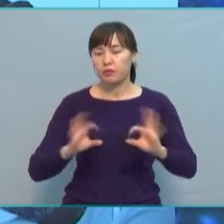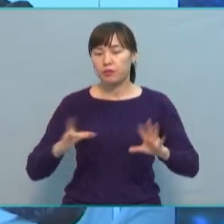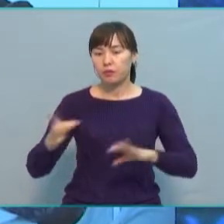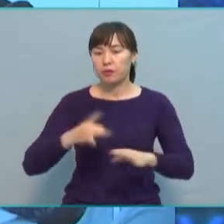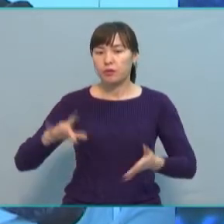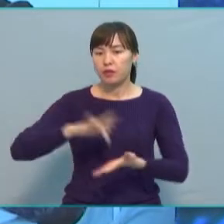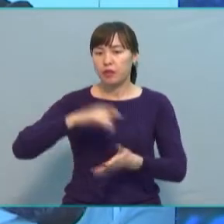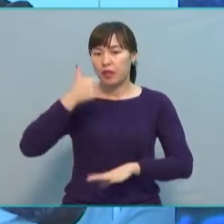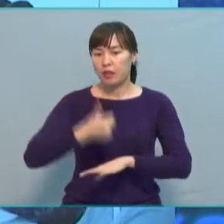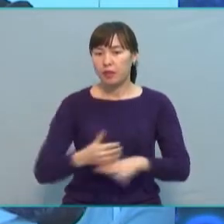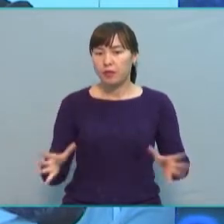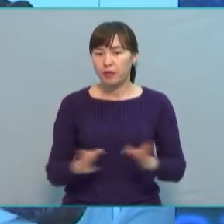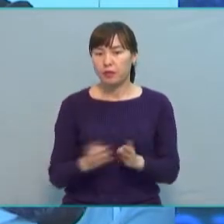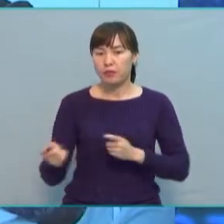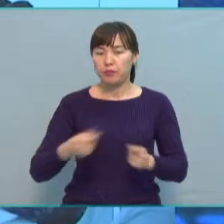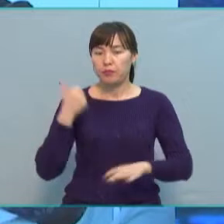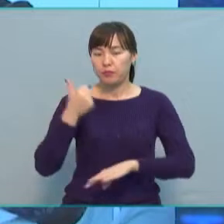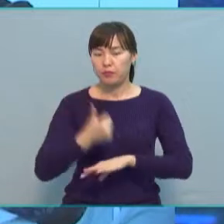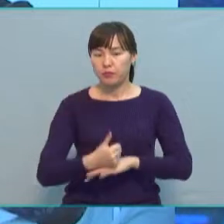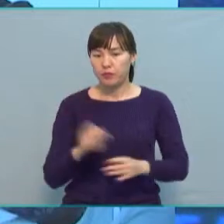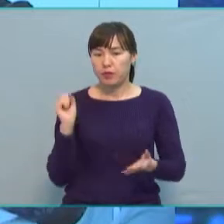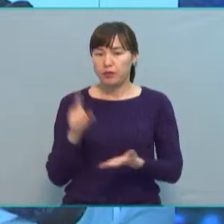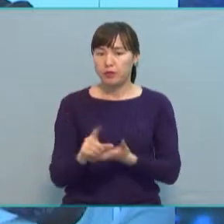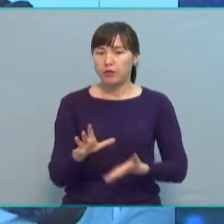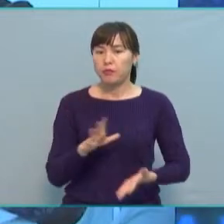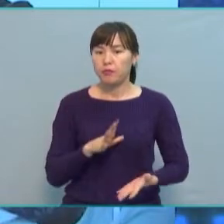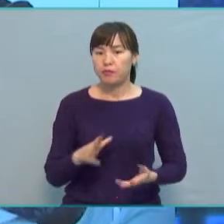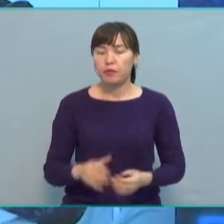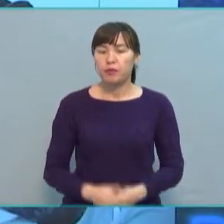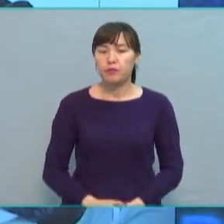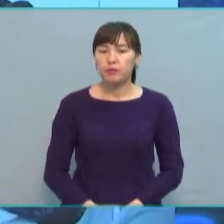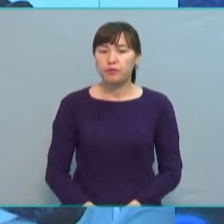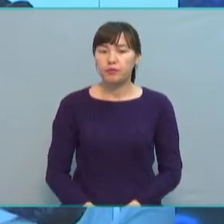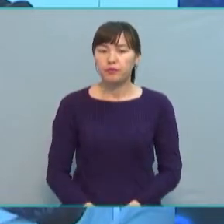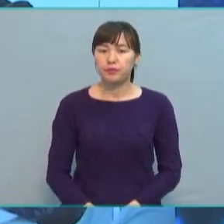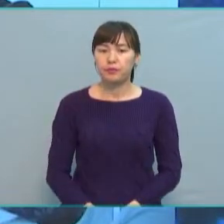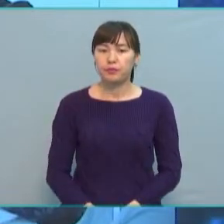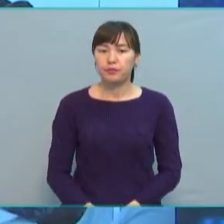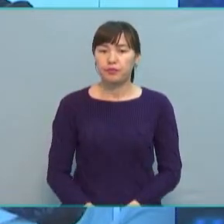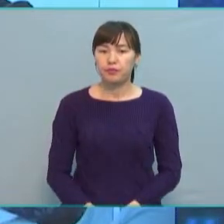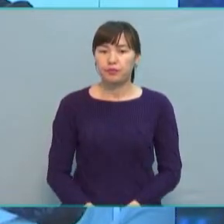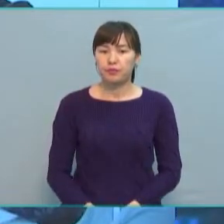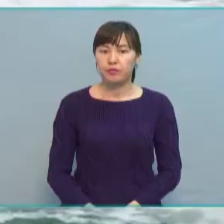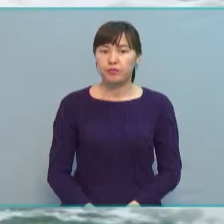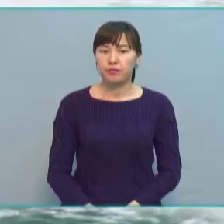аудан қала әкімдері мен басқарма басшыларына тапсырма берілді. Нұрсұлтан Мұхамеджанның материалында.